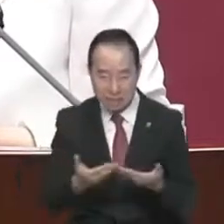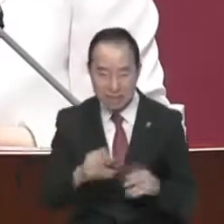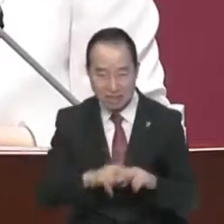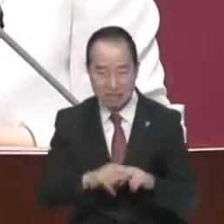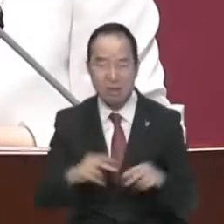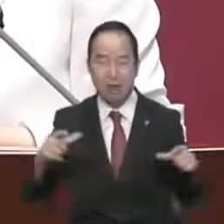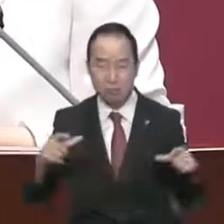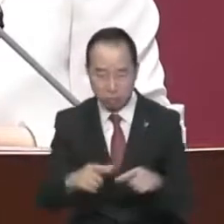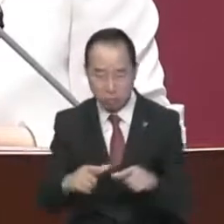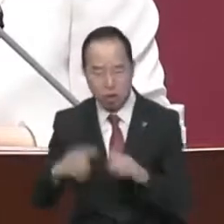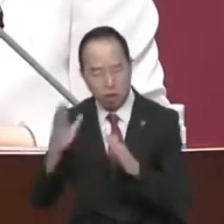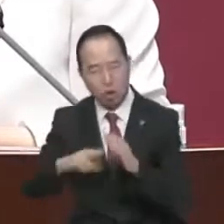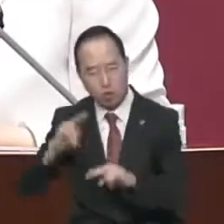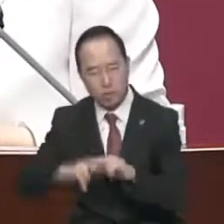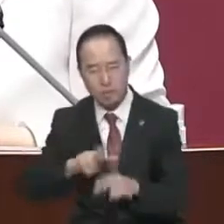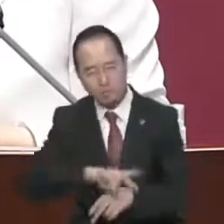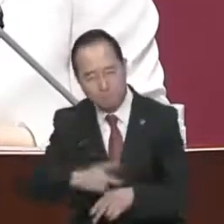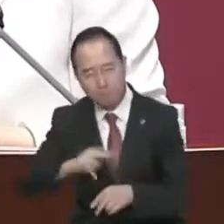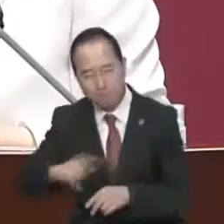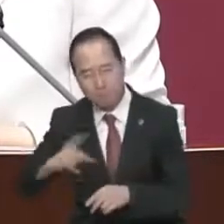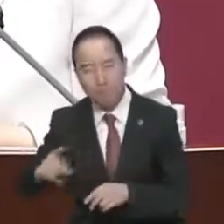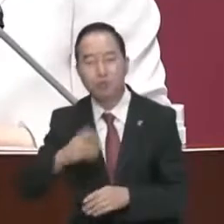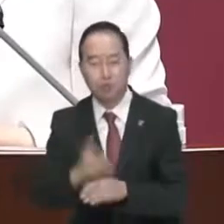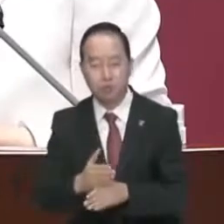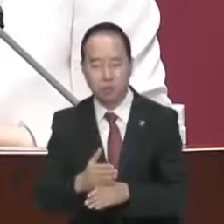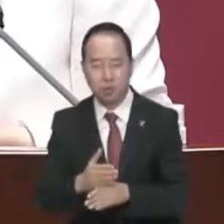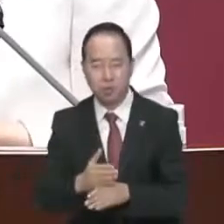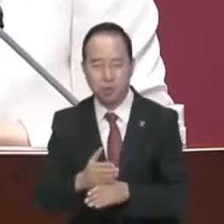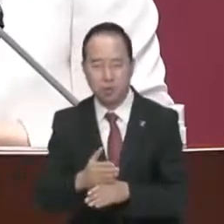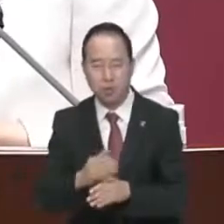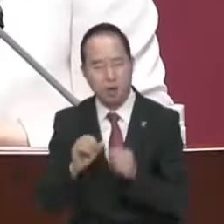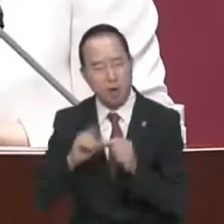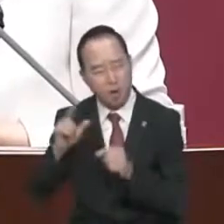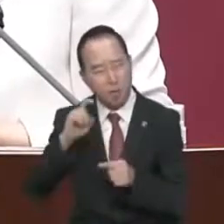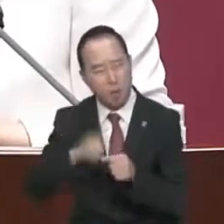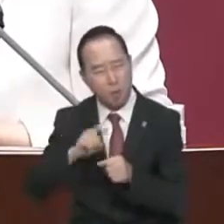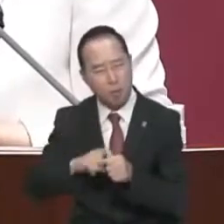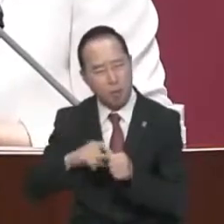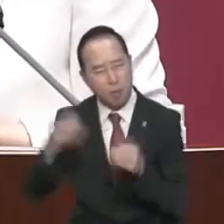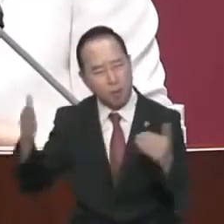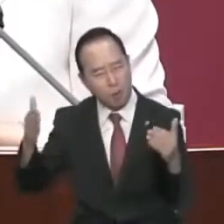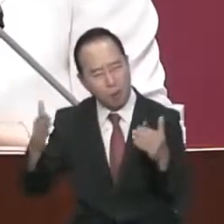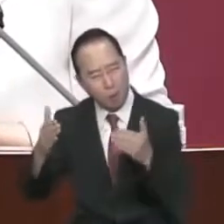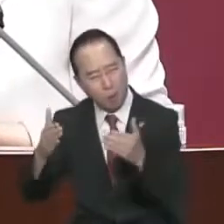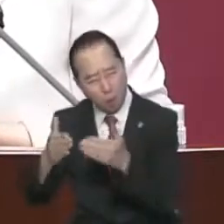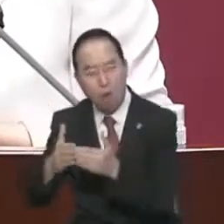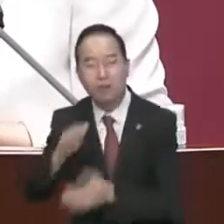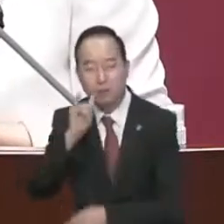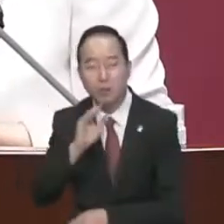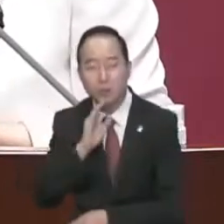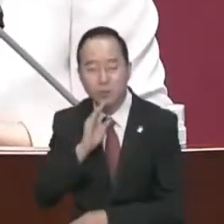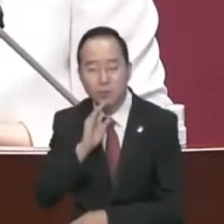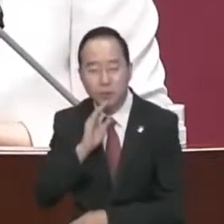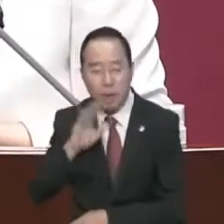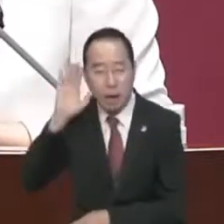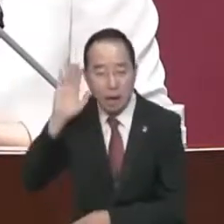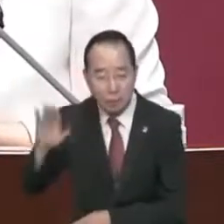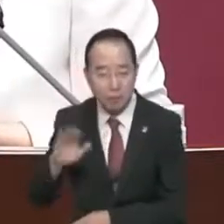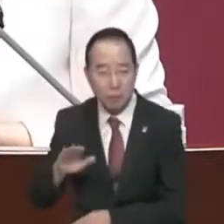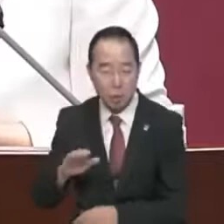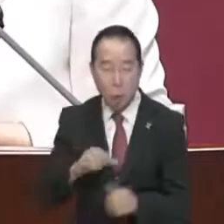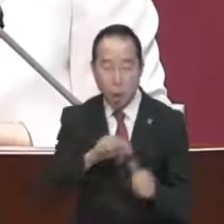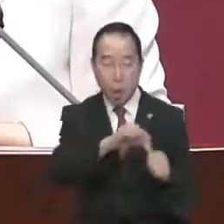있습니다. 100%는 되지 않지만요. 그래서 앞으로도 노동의 질을 그러니까